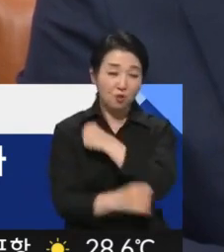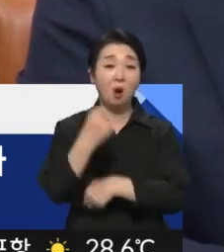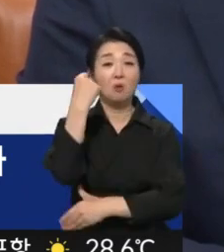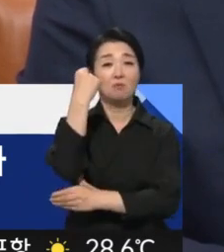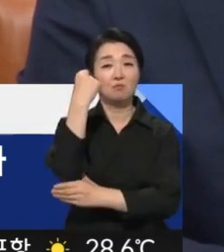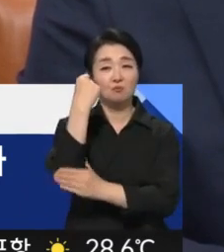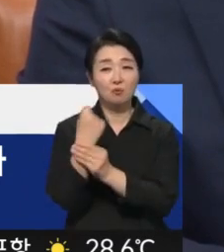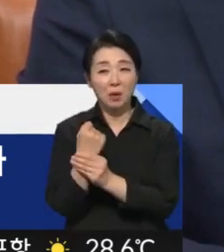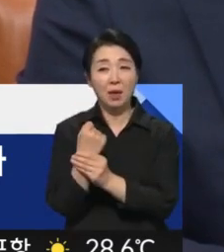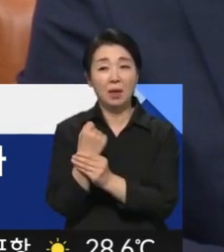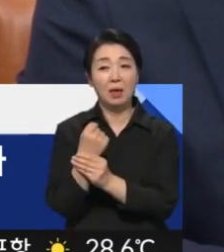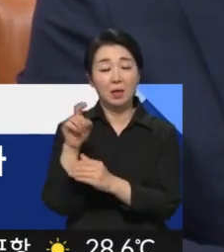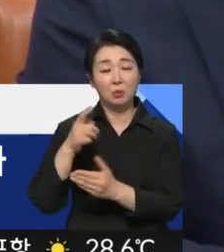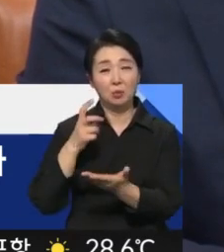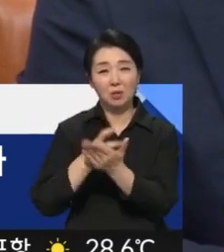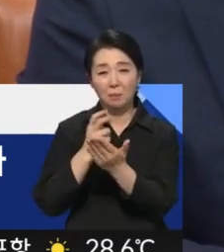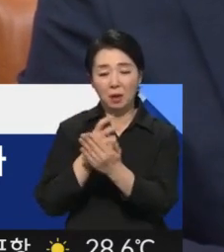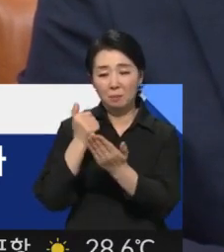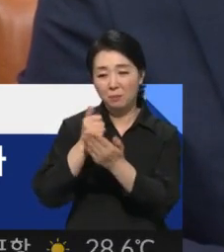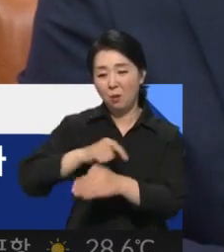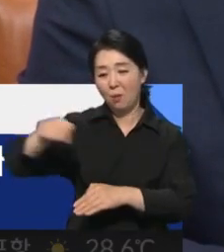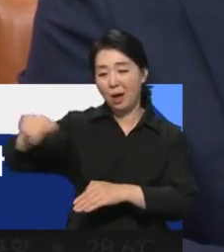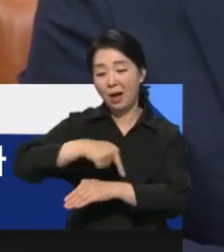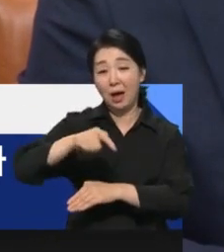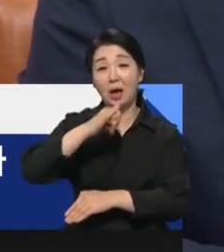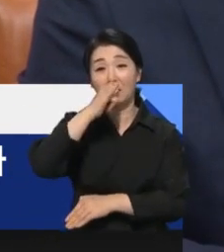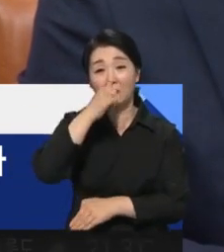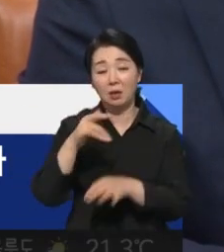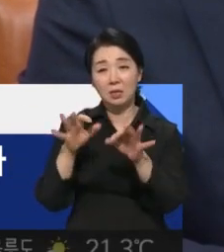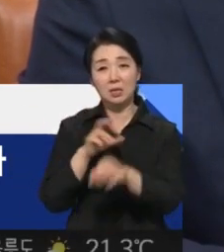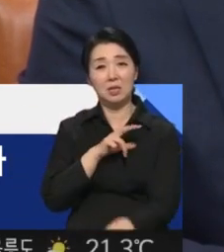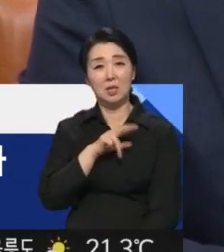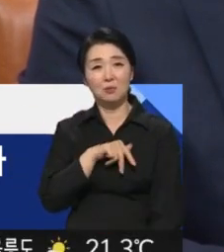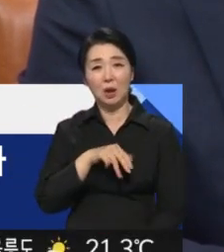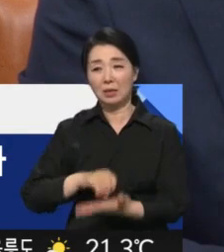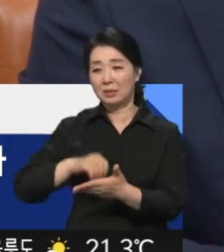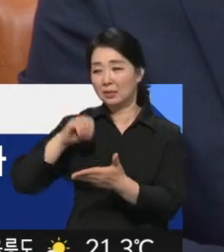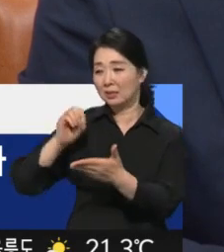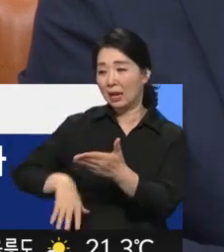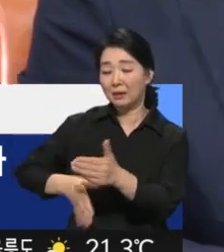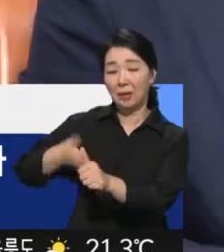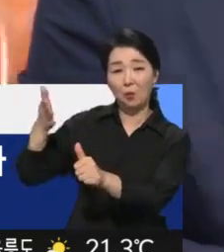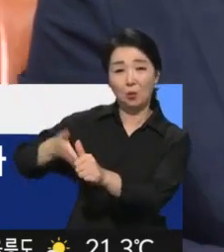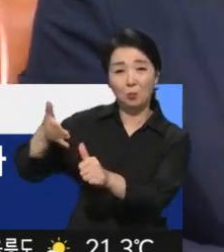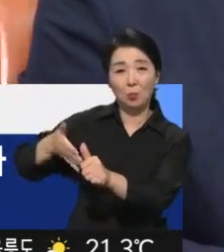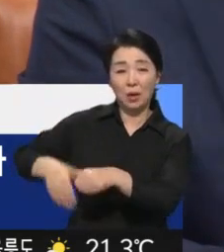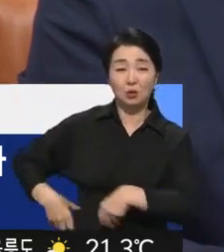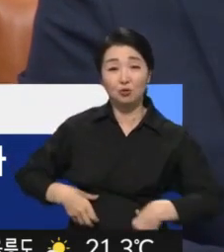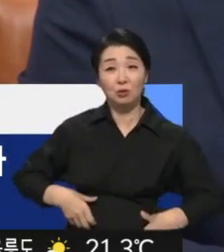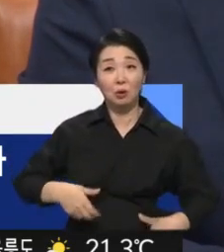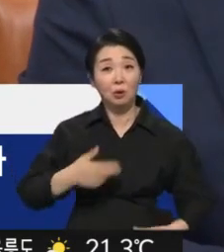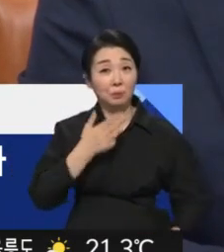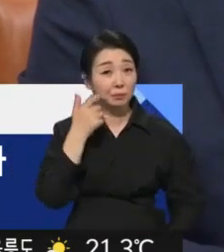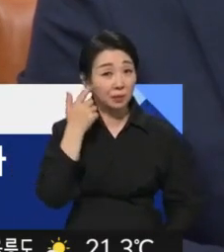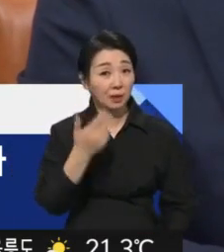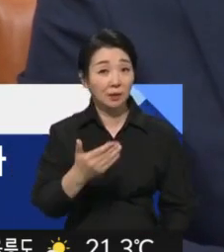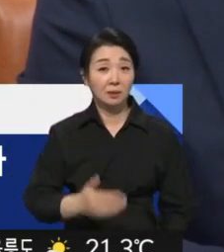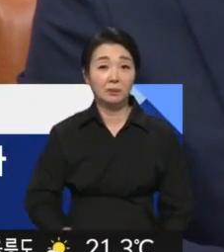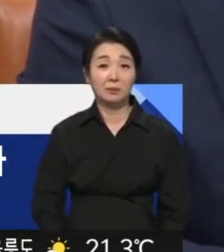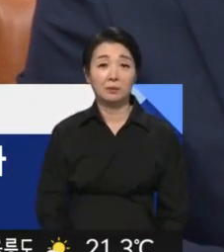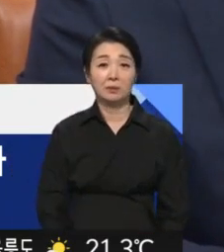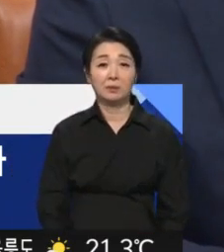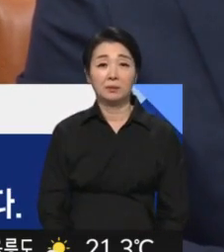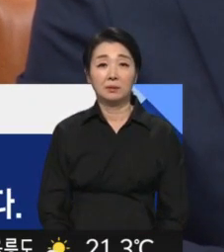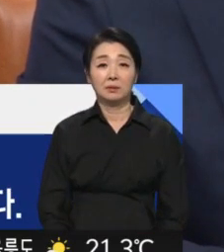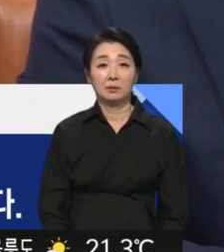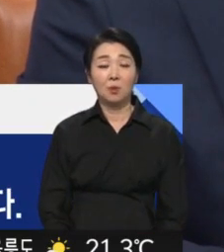재판 법정을 오가는 신세인지라 김남국 의원에 대한 사퇴 요구를 회피하거나 주저하는 것은 아닌 것인가요?